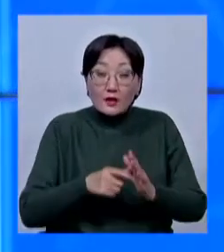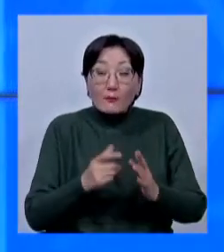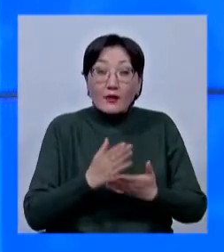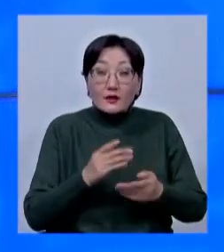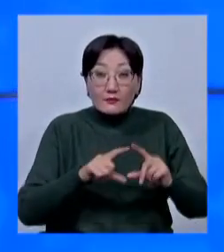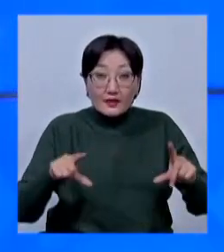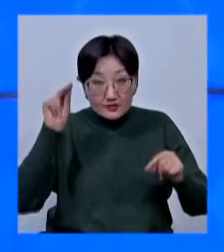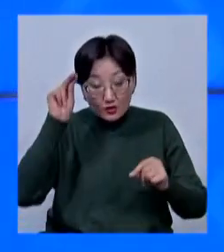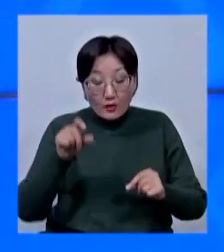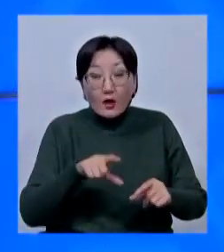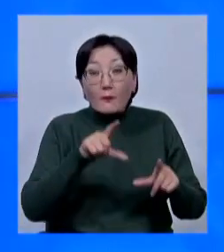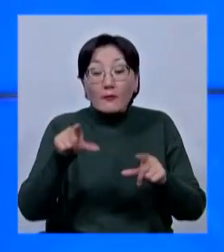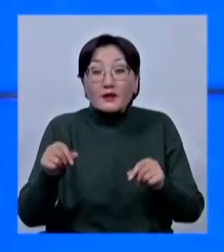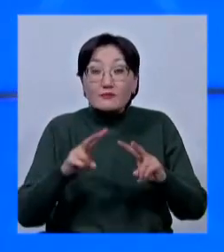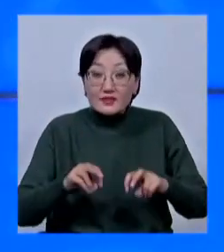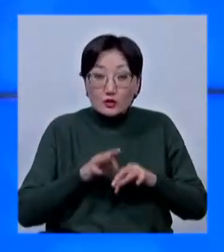мектептерге шығып тұрады.